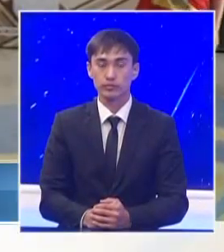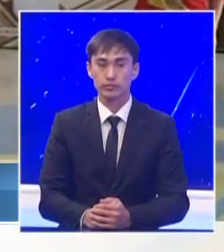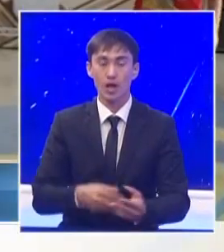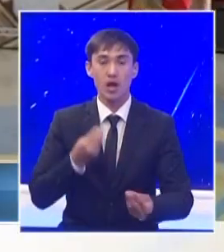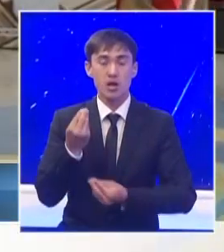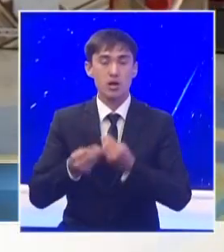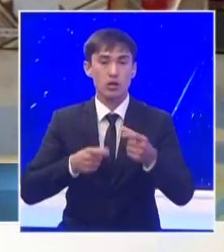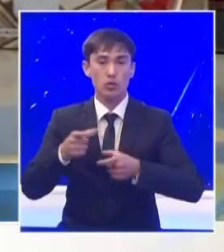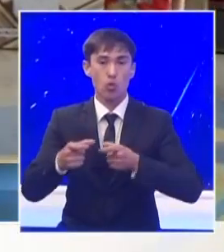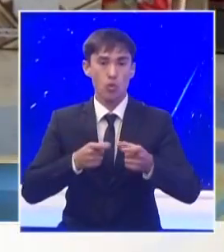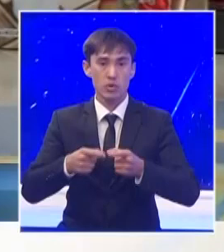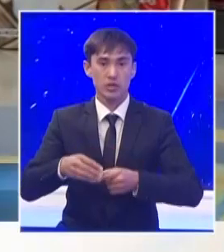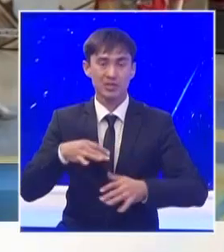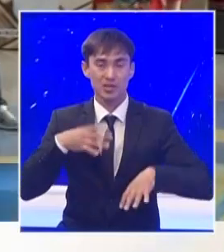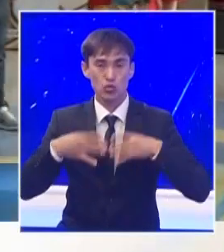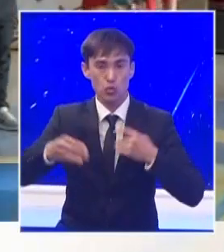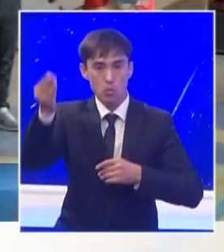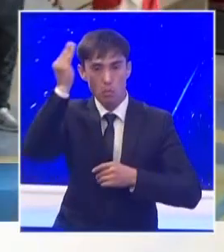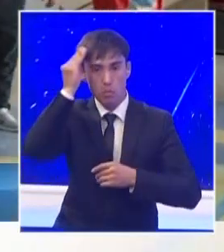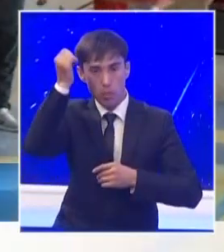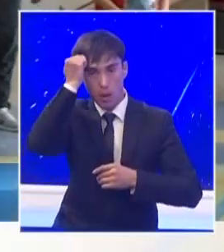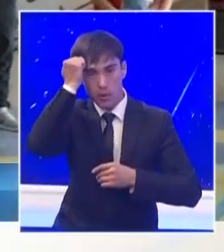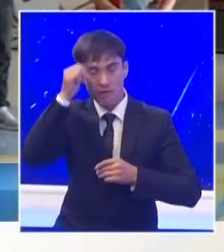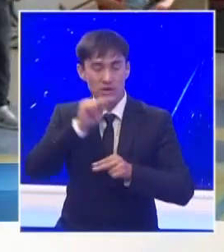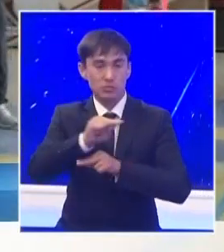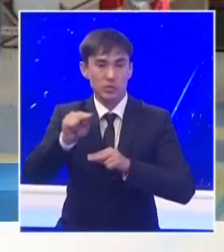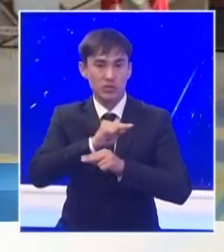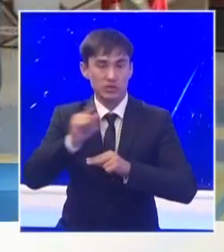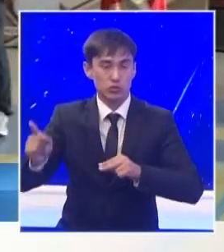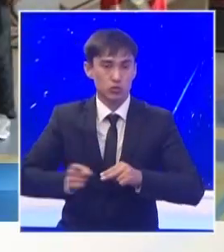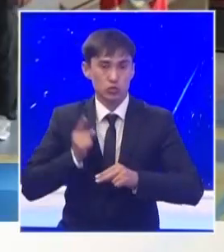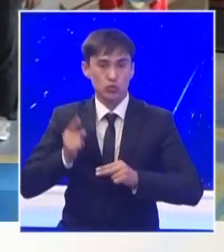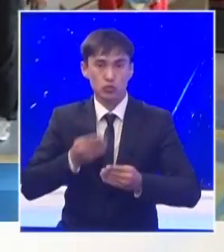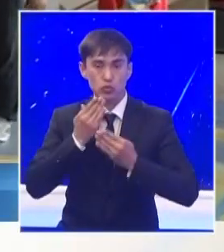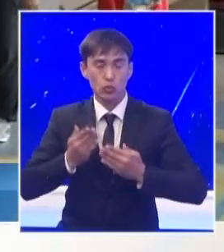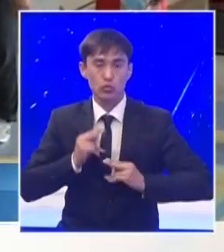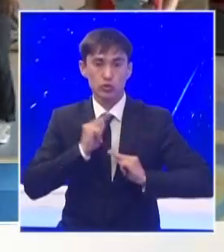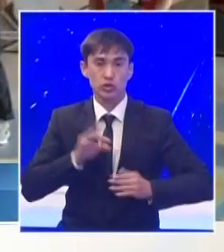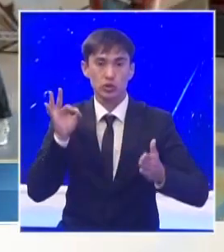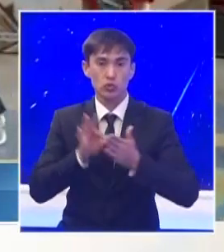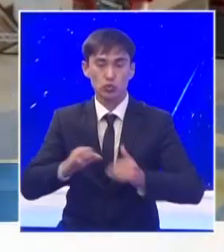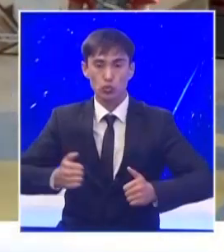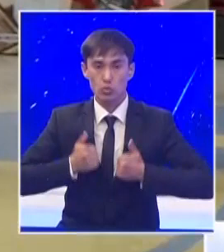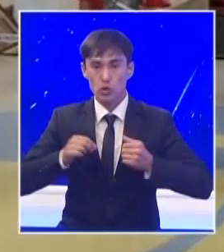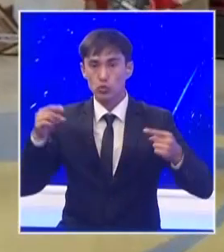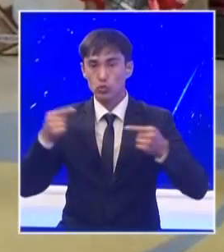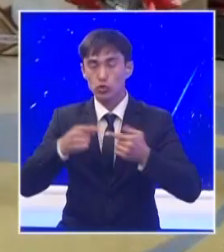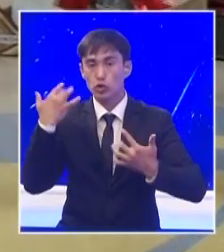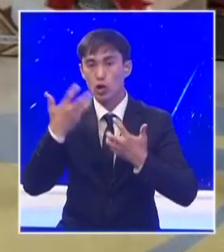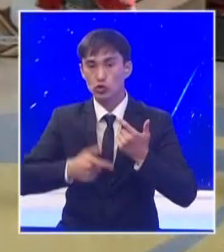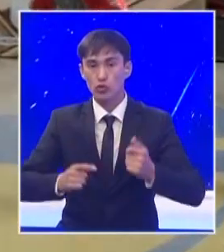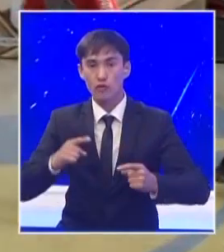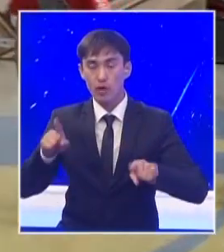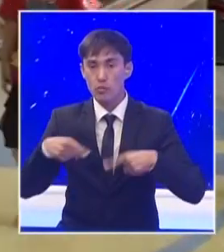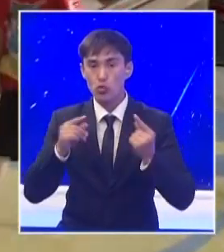Игра дойбы тренирует память, воспитывает настойчивость, смекалку, трудолюбие, целеустремленность, точный расчет, формирует